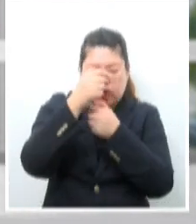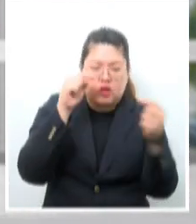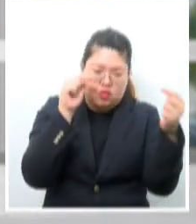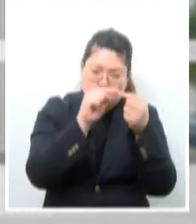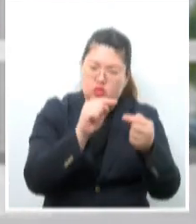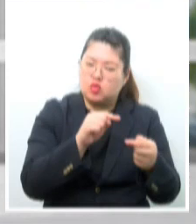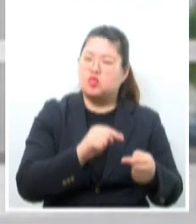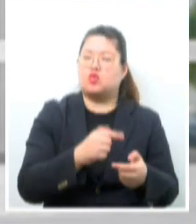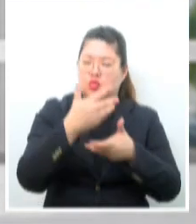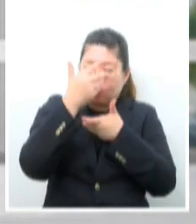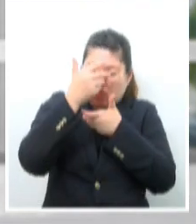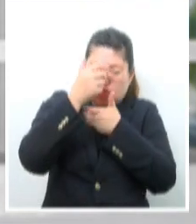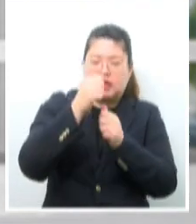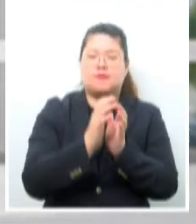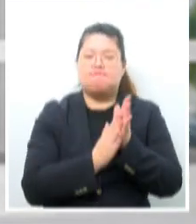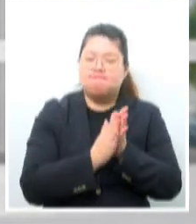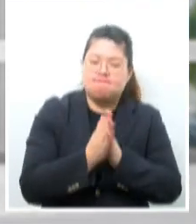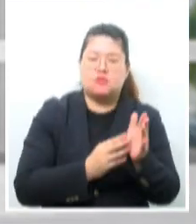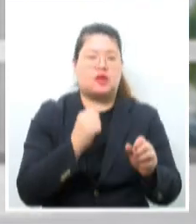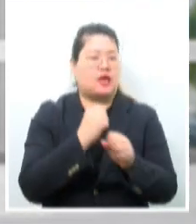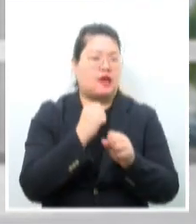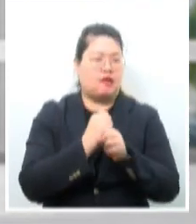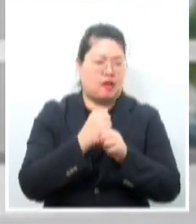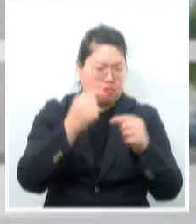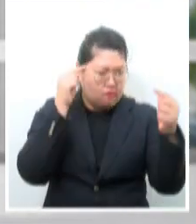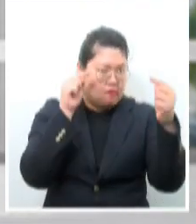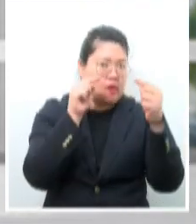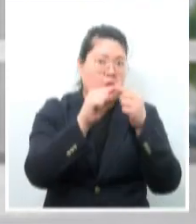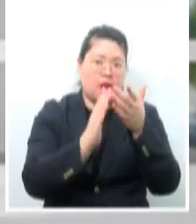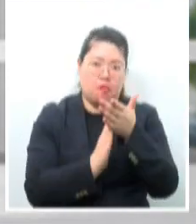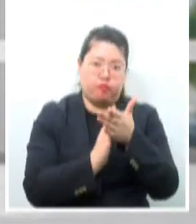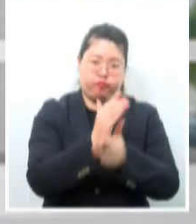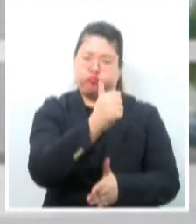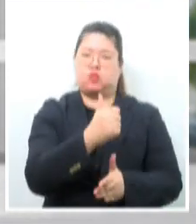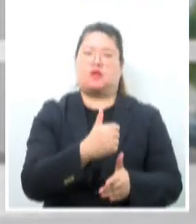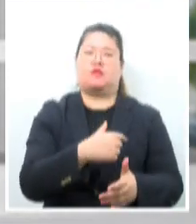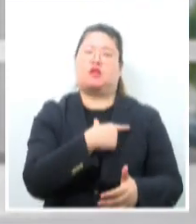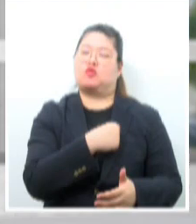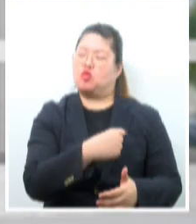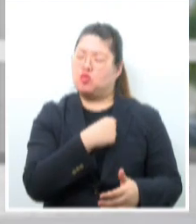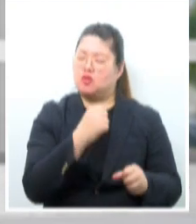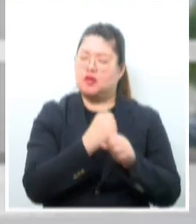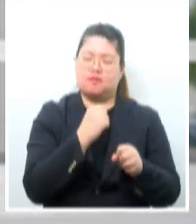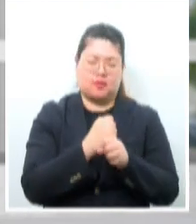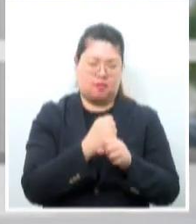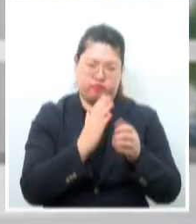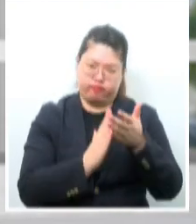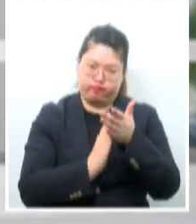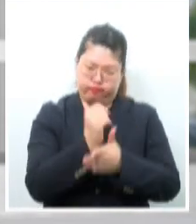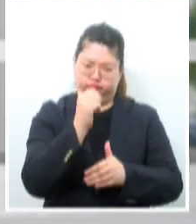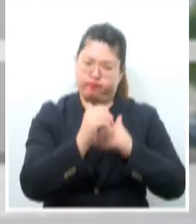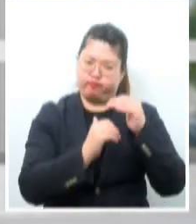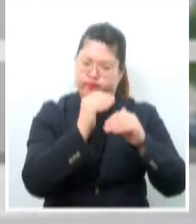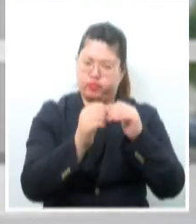ความสนใจก็จะสามารถไปสู่เส้นทางที่ใช่ในแบบที่เป็นหรือว่าเพิ่มขีดความสามารถในการแข่งขันของประเทศได้จากต้นทุน